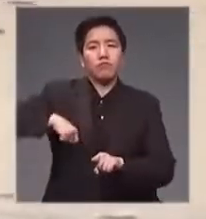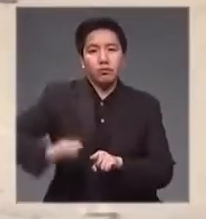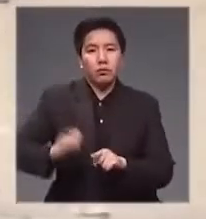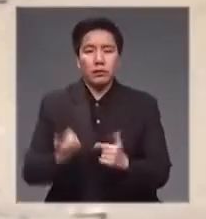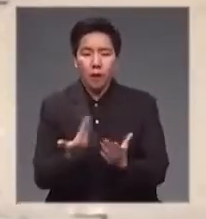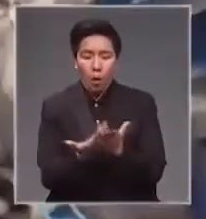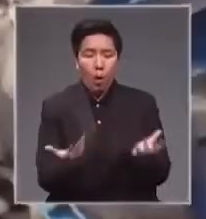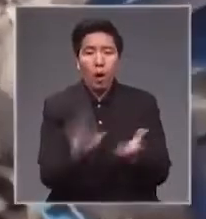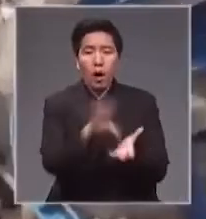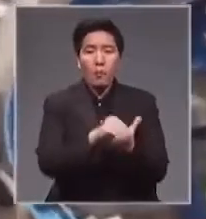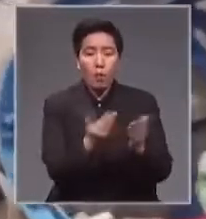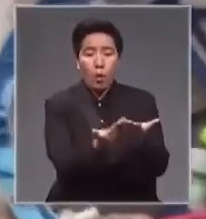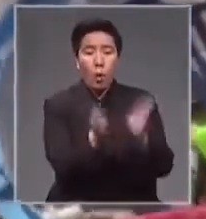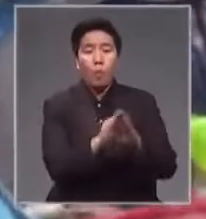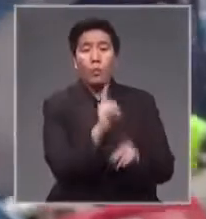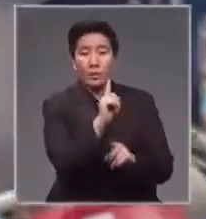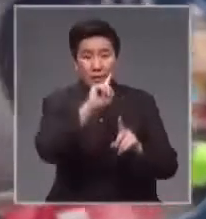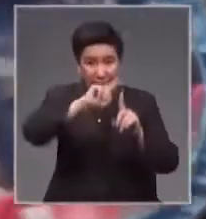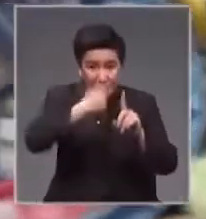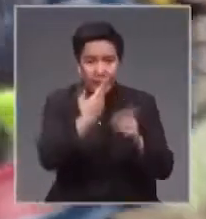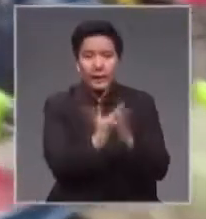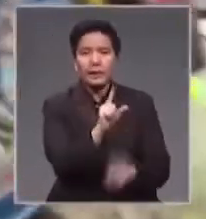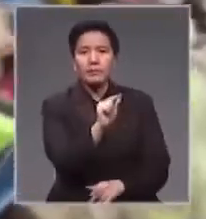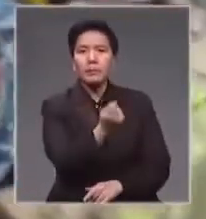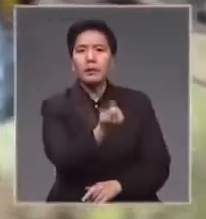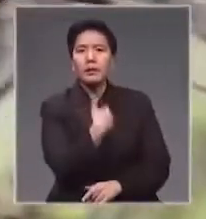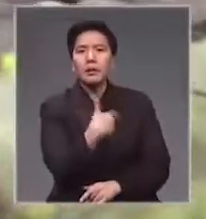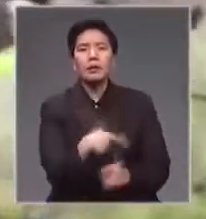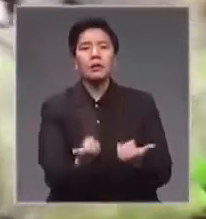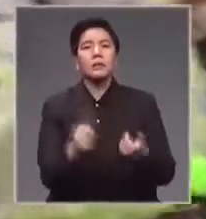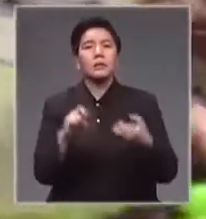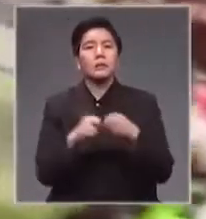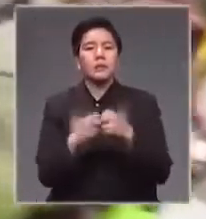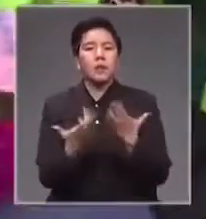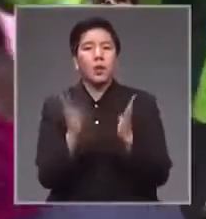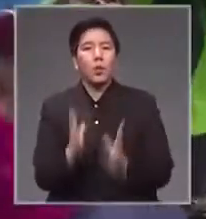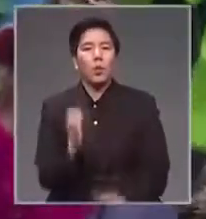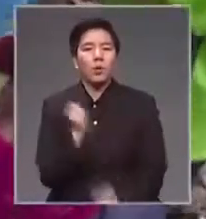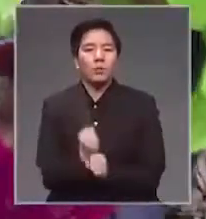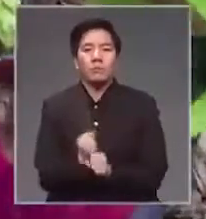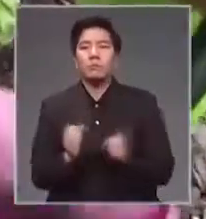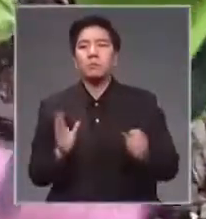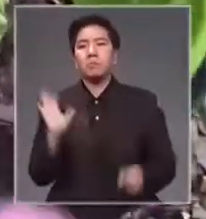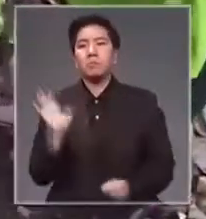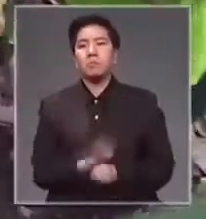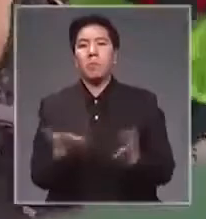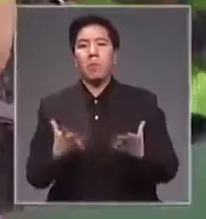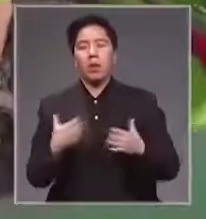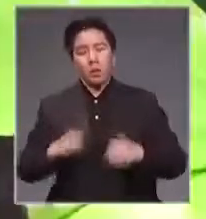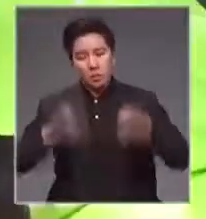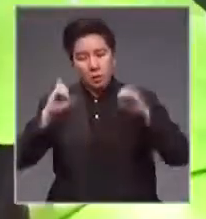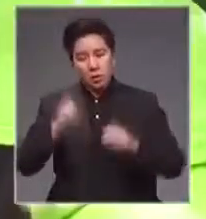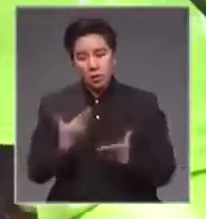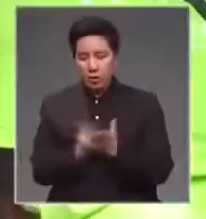เพียงครัวเรือนละ20บาทต่อเดือนนะครับประกอบกับทำให้เกิดปัญหาเจ้าที่ไม่เพียงพอรัฐบาลจำเป็นต้องเพิ่มงบประม